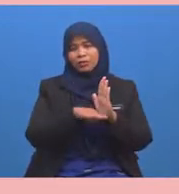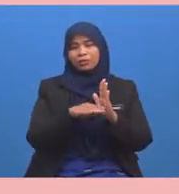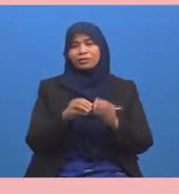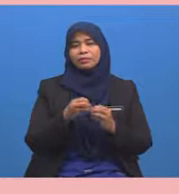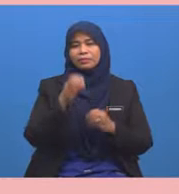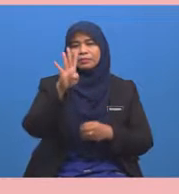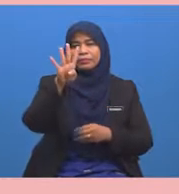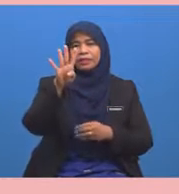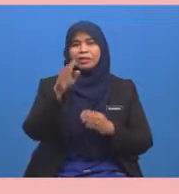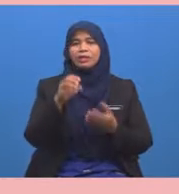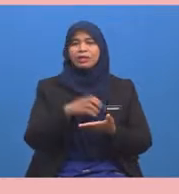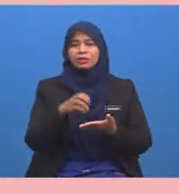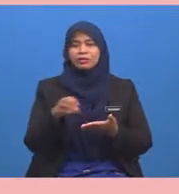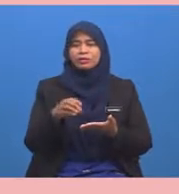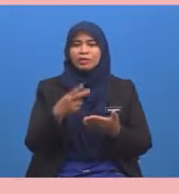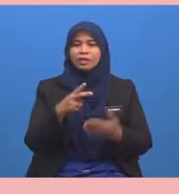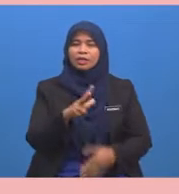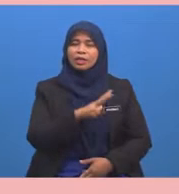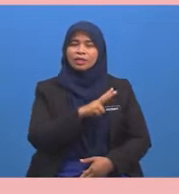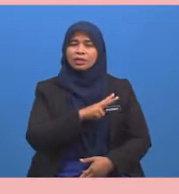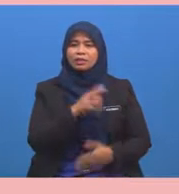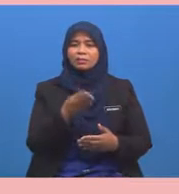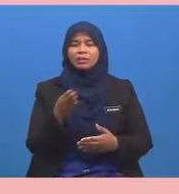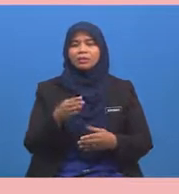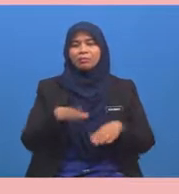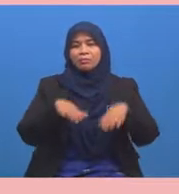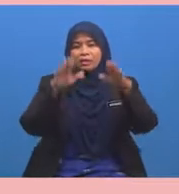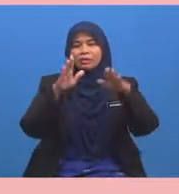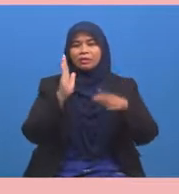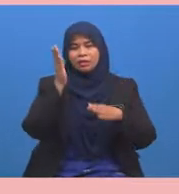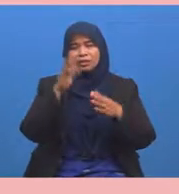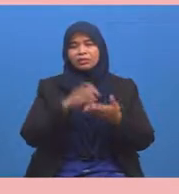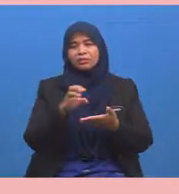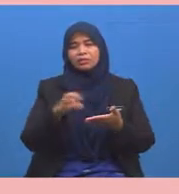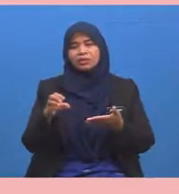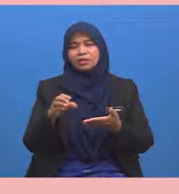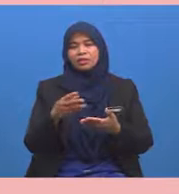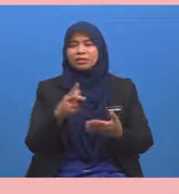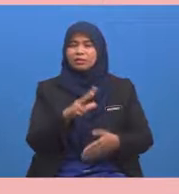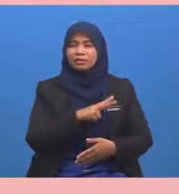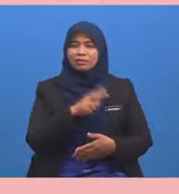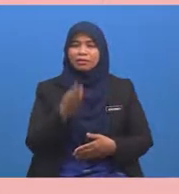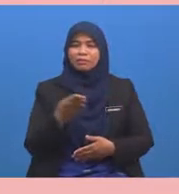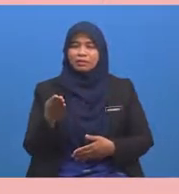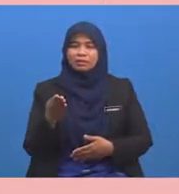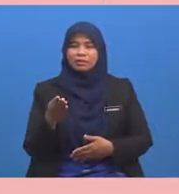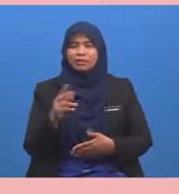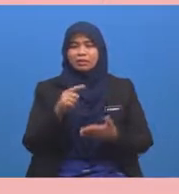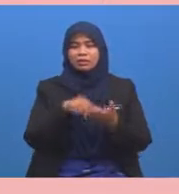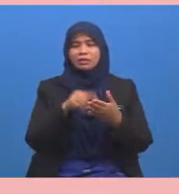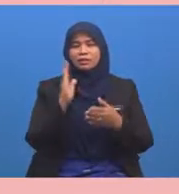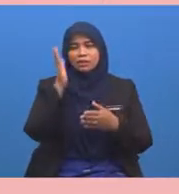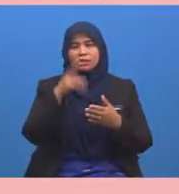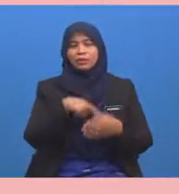Keempat, kerosakan harta benda. Banjir akan merosakkan dan memusnahkan harta benda. Hal ini akan